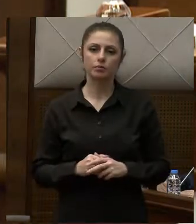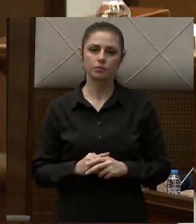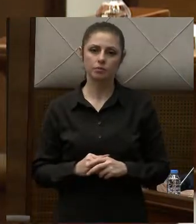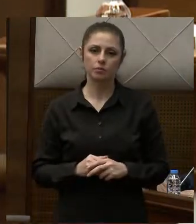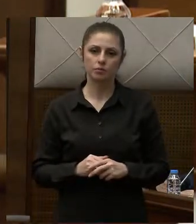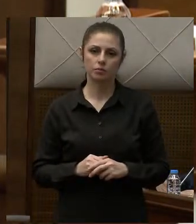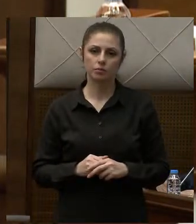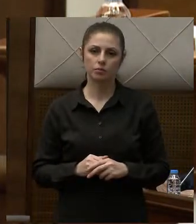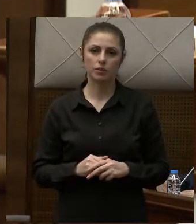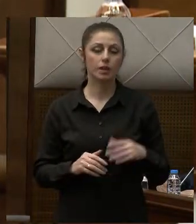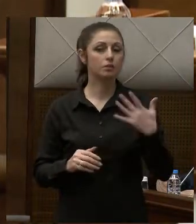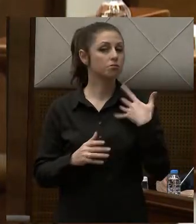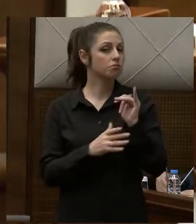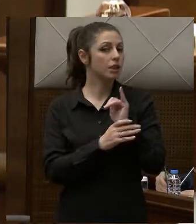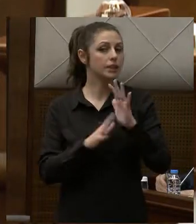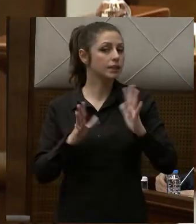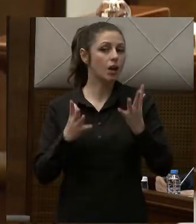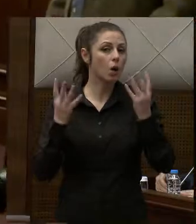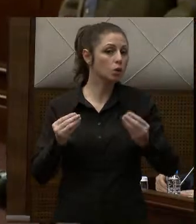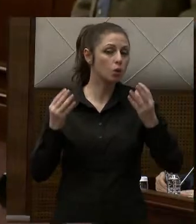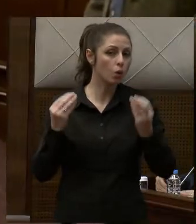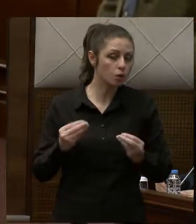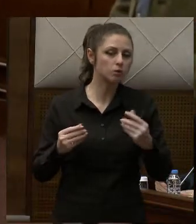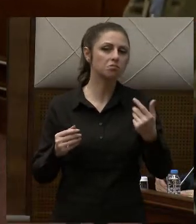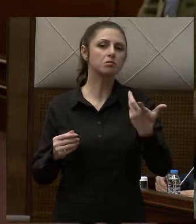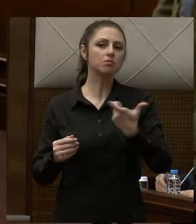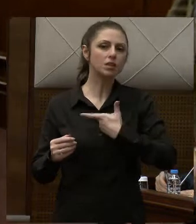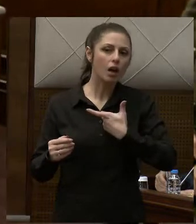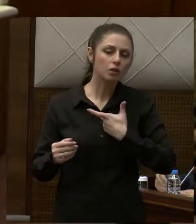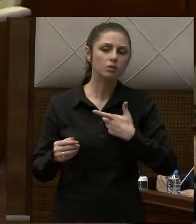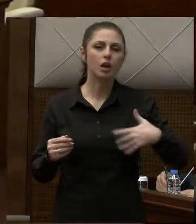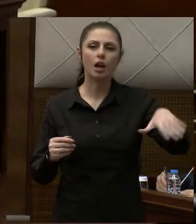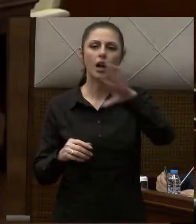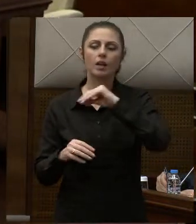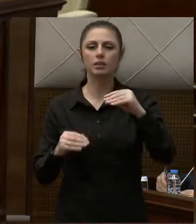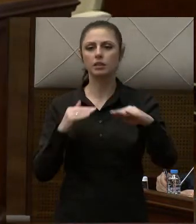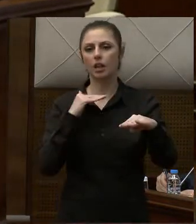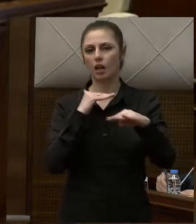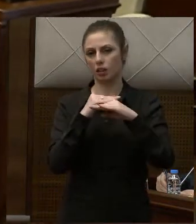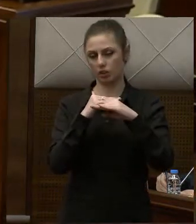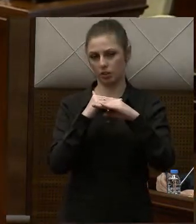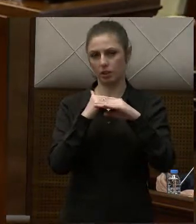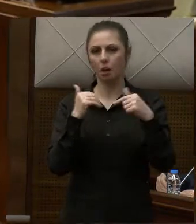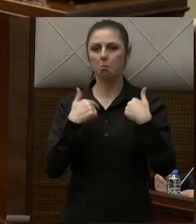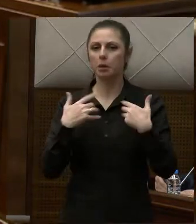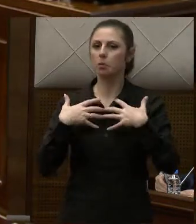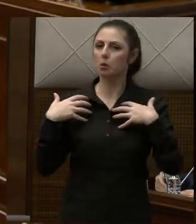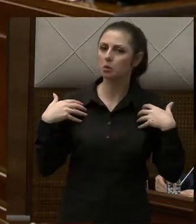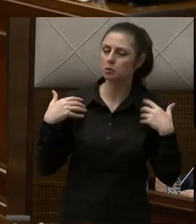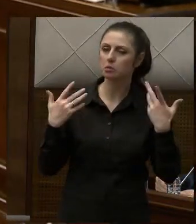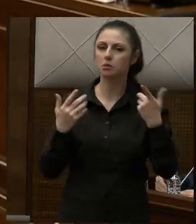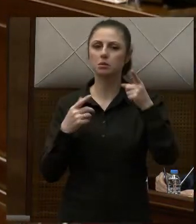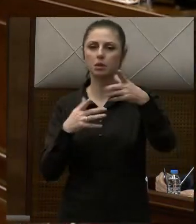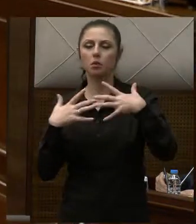unutmamamız gerekiyor. Mesleğiniz ne olursa olsun hukuk önünde herkes eşittir ve sizin özgürlüğünüz benim özgürlüğümün başladığı